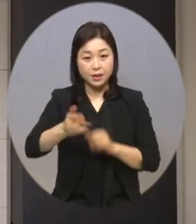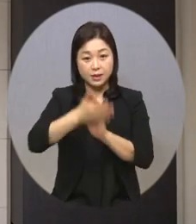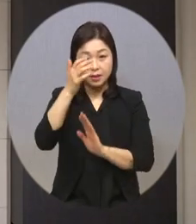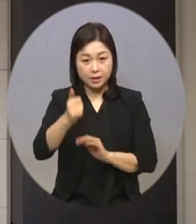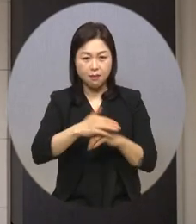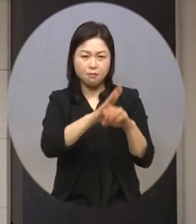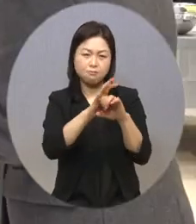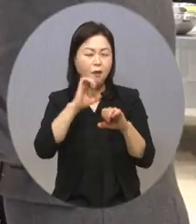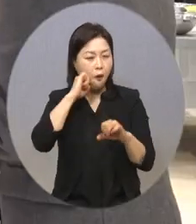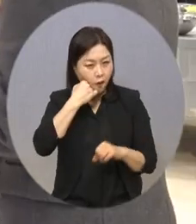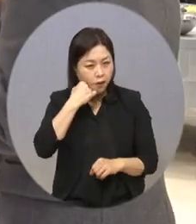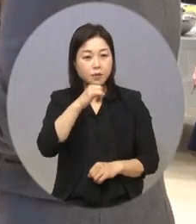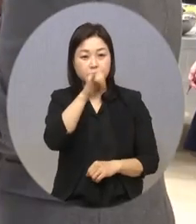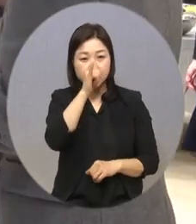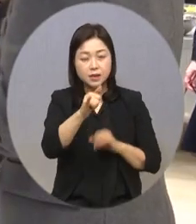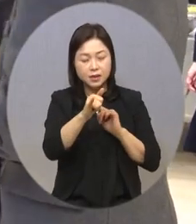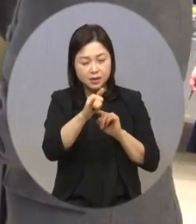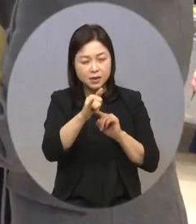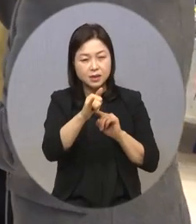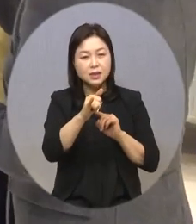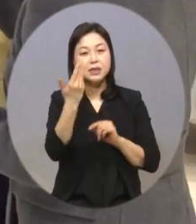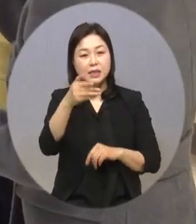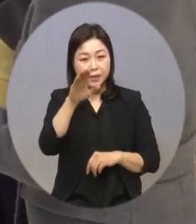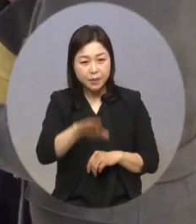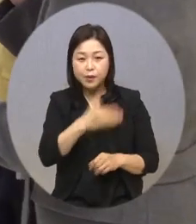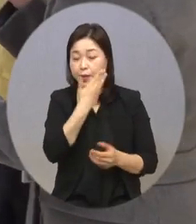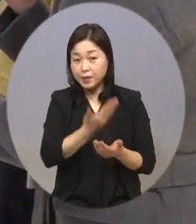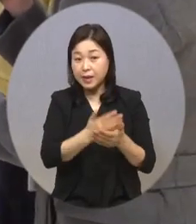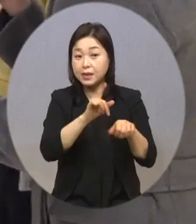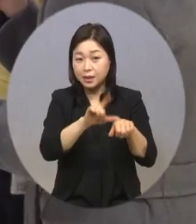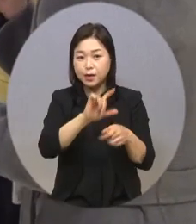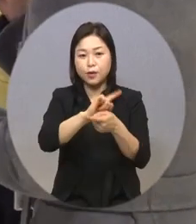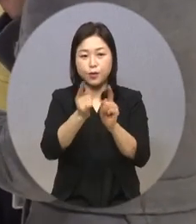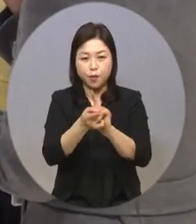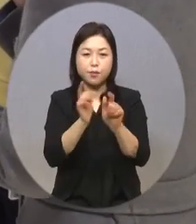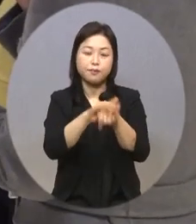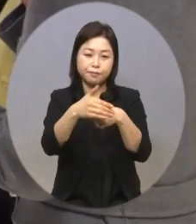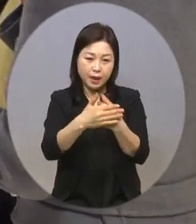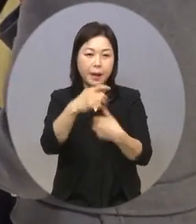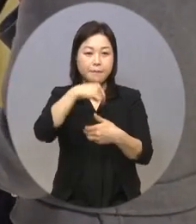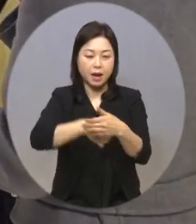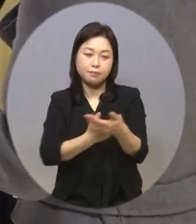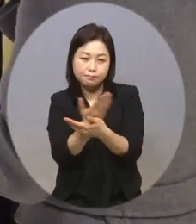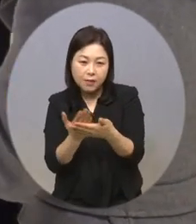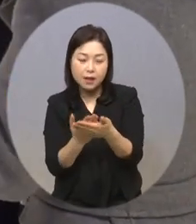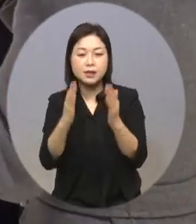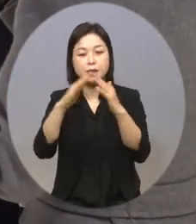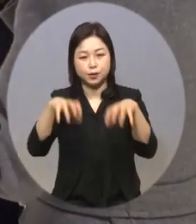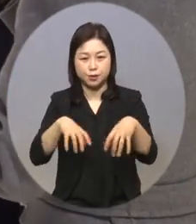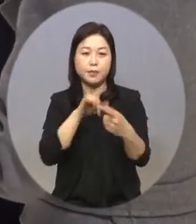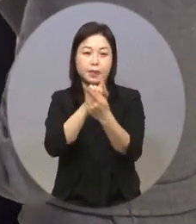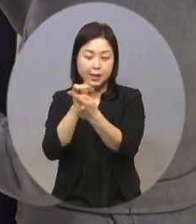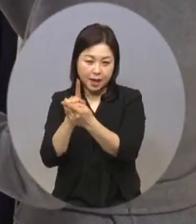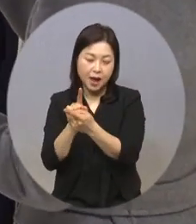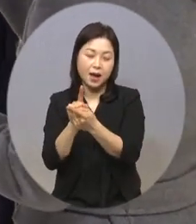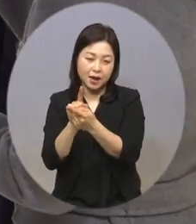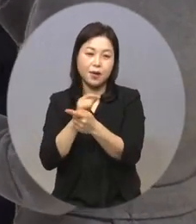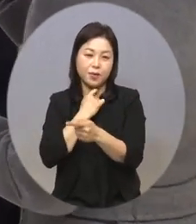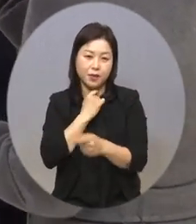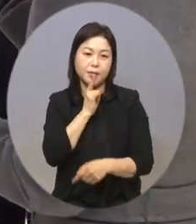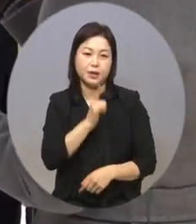코로나로 어려운 가운데 마련된 소중한 시간인 만큼 서로 의지하고 마음을 나눌 수 있는 이웃을 만나는 기회였으면 한다고